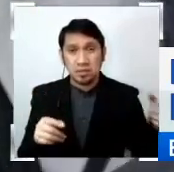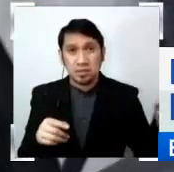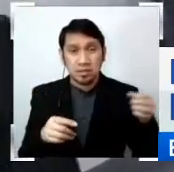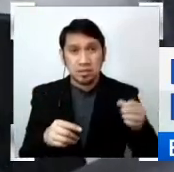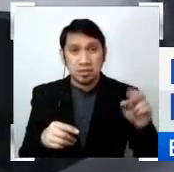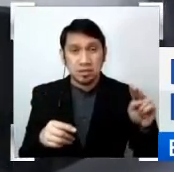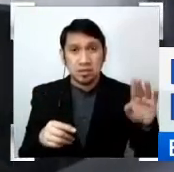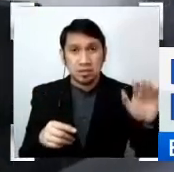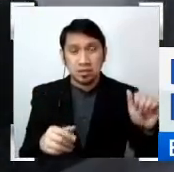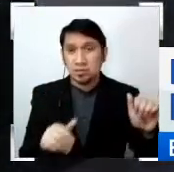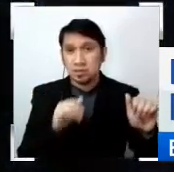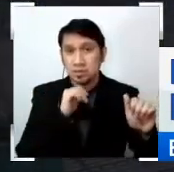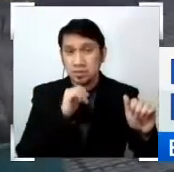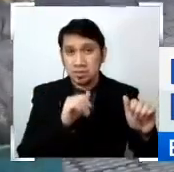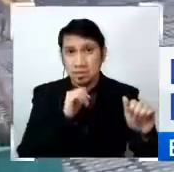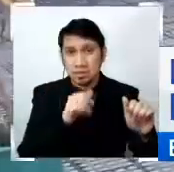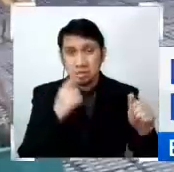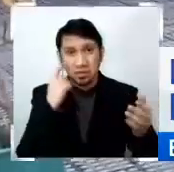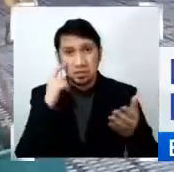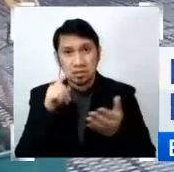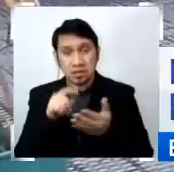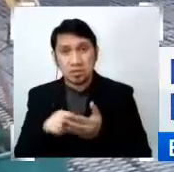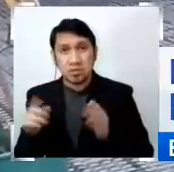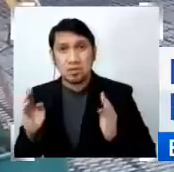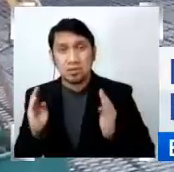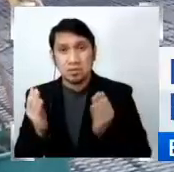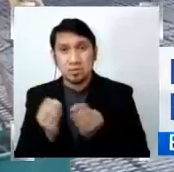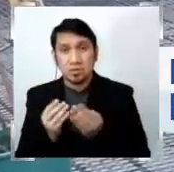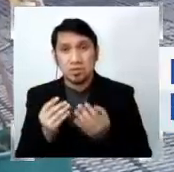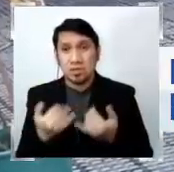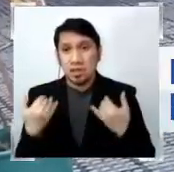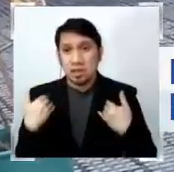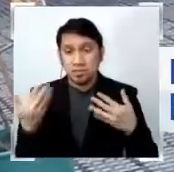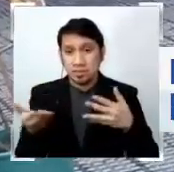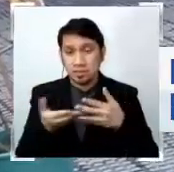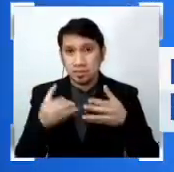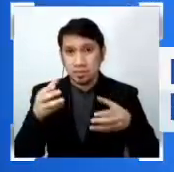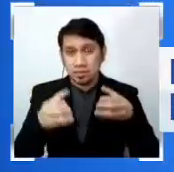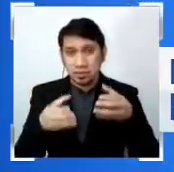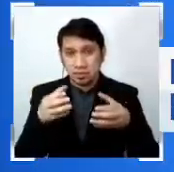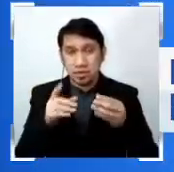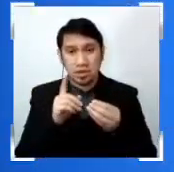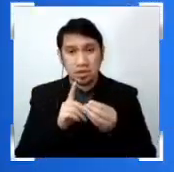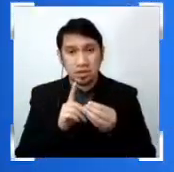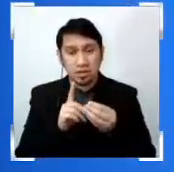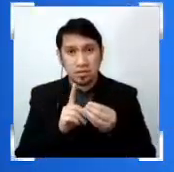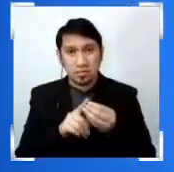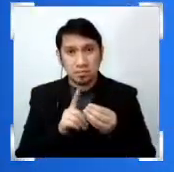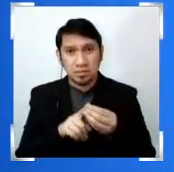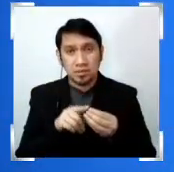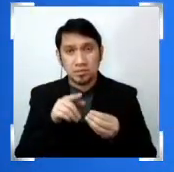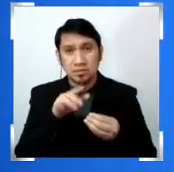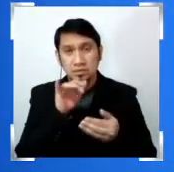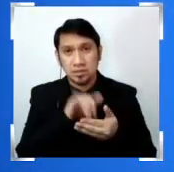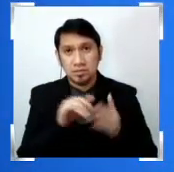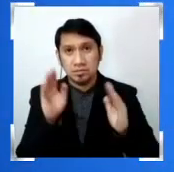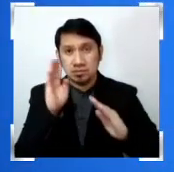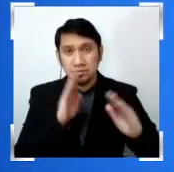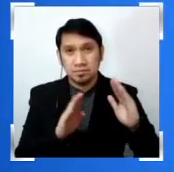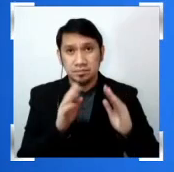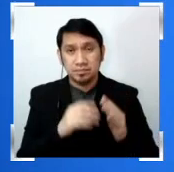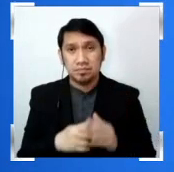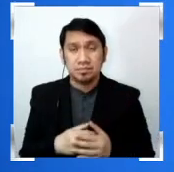naman daw kinikilala ng board. May nakafile na raw na kaso sa Court of Appeals kaugnay nito. Ang ginawa ng NEA po ay